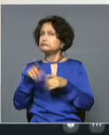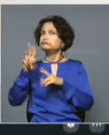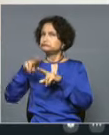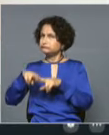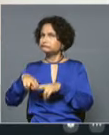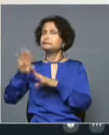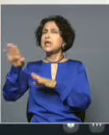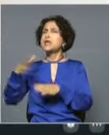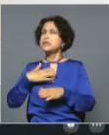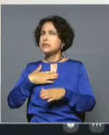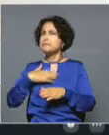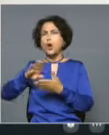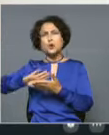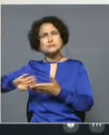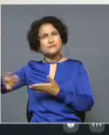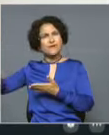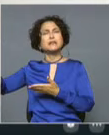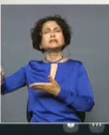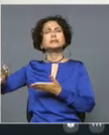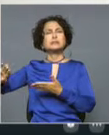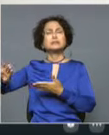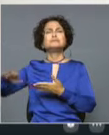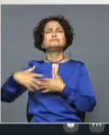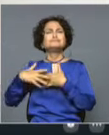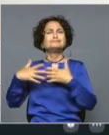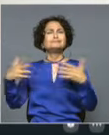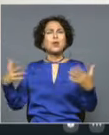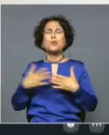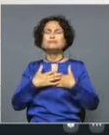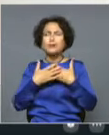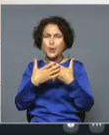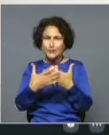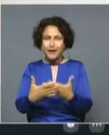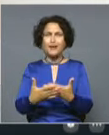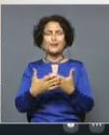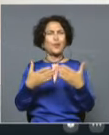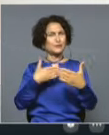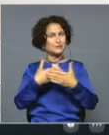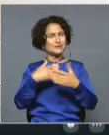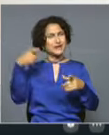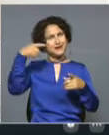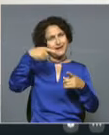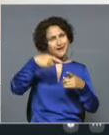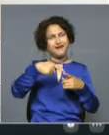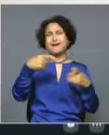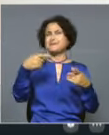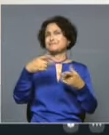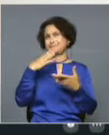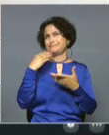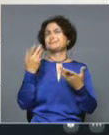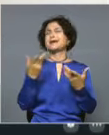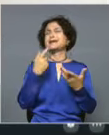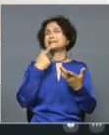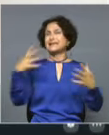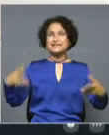която освен, че има много благодарно отношение към България заради спасението на